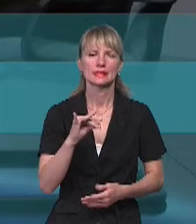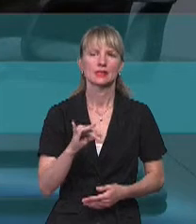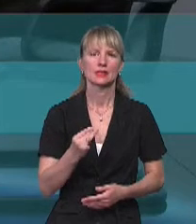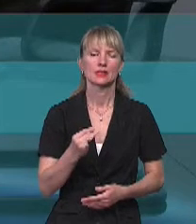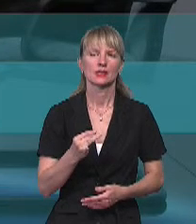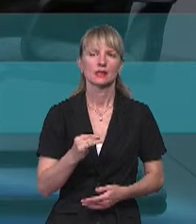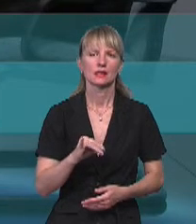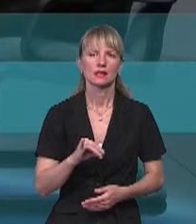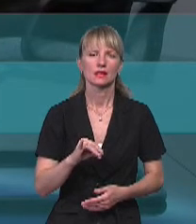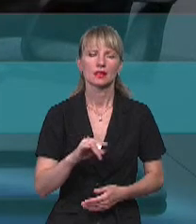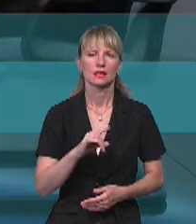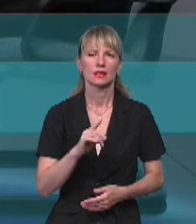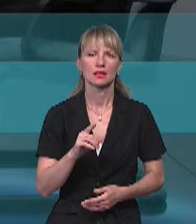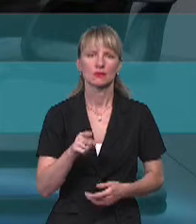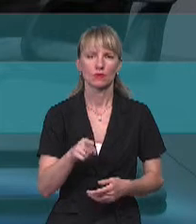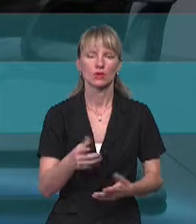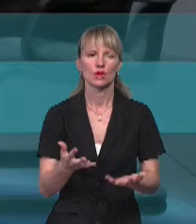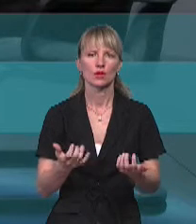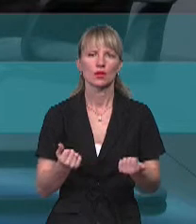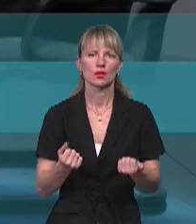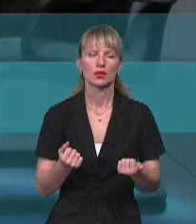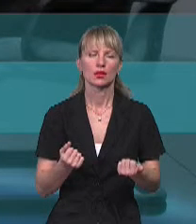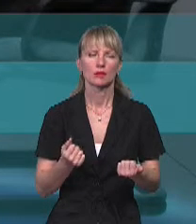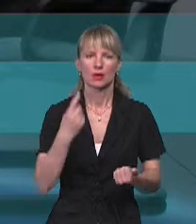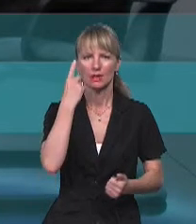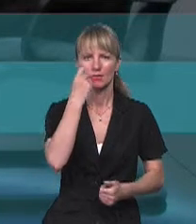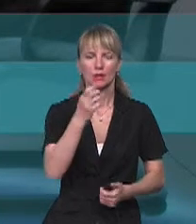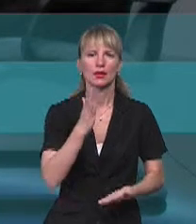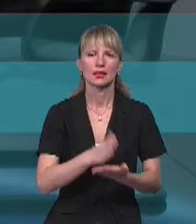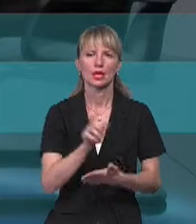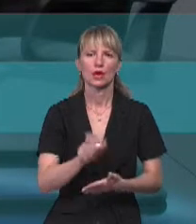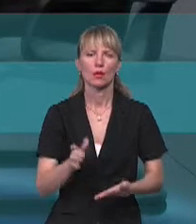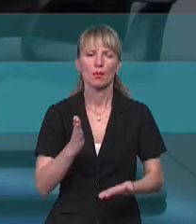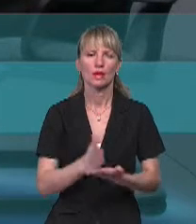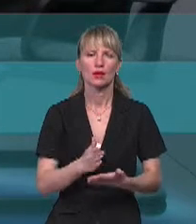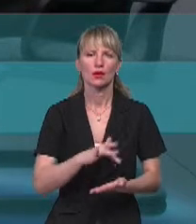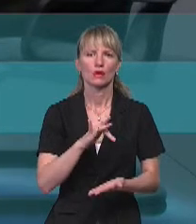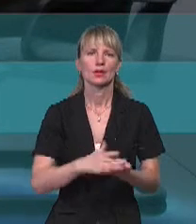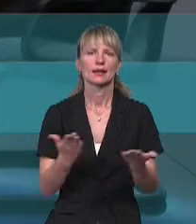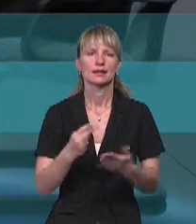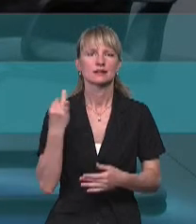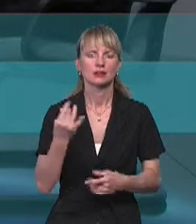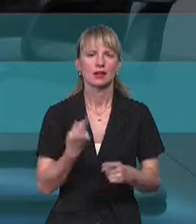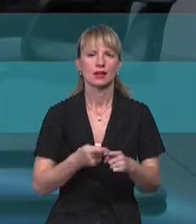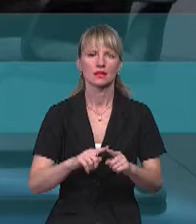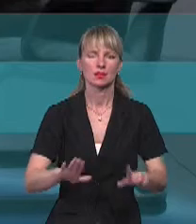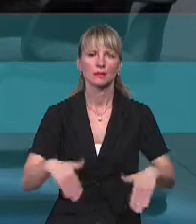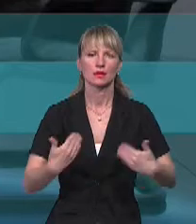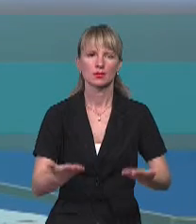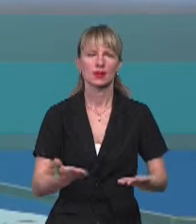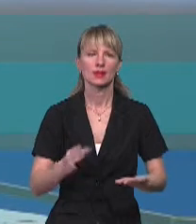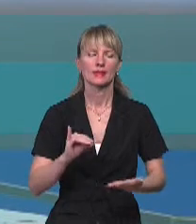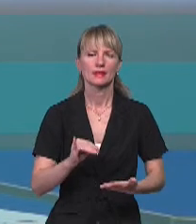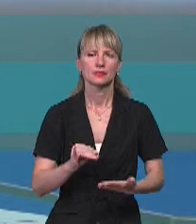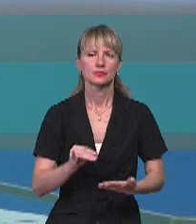принципі, зараз вони отримали всю необхідну для цього інформацію. Є громади, є міста, які зацікавилися цією пропозицією, а